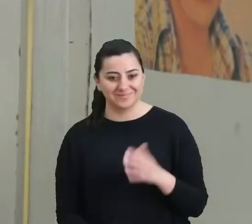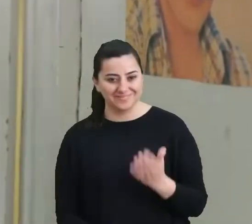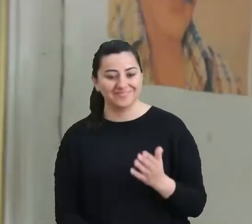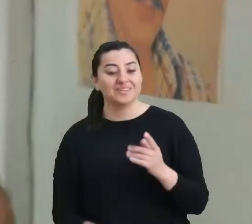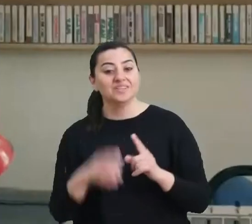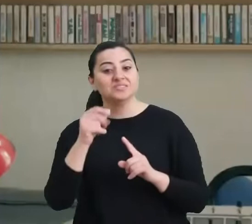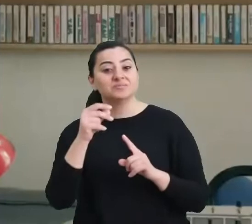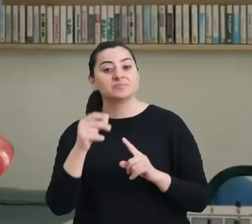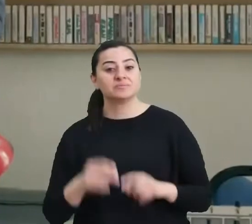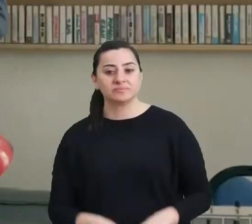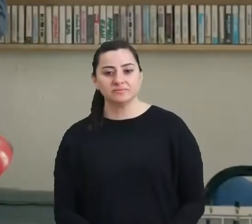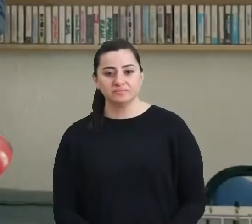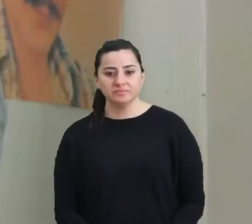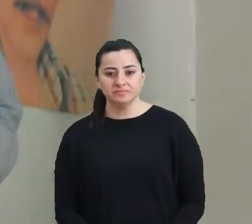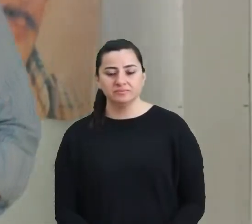Hah, İsmail.